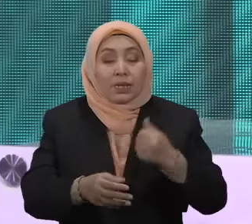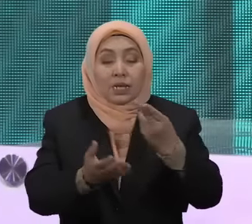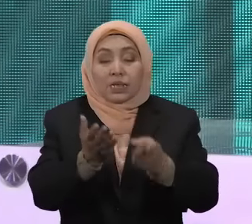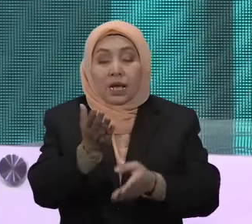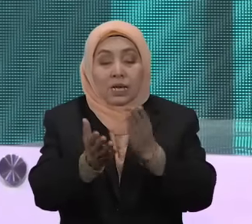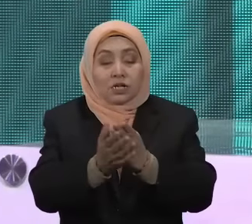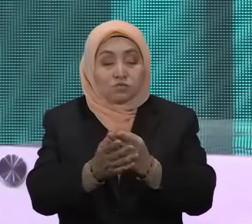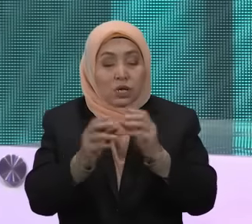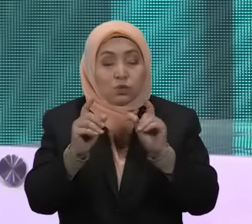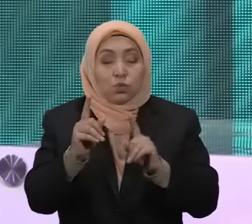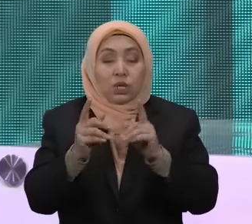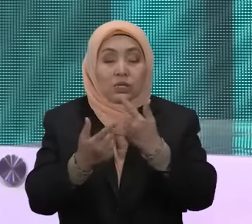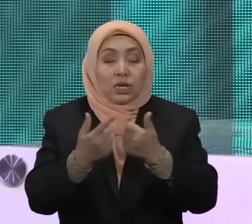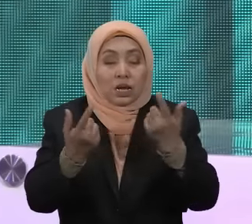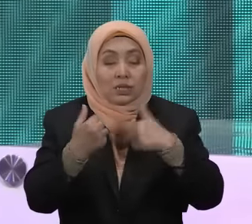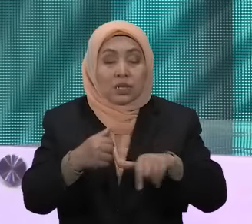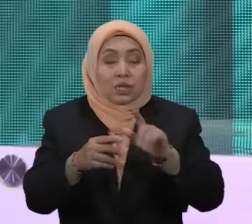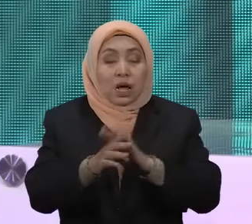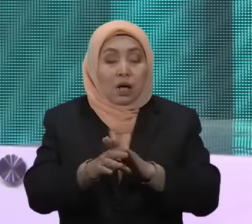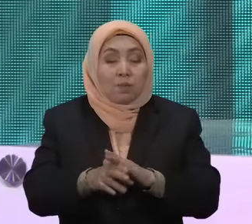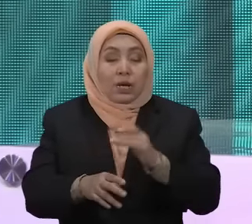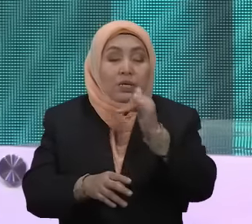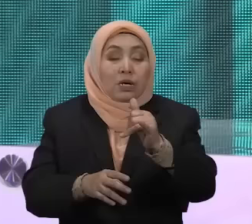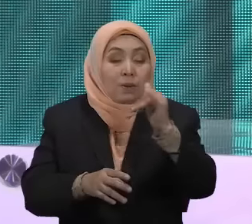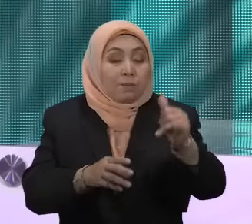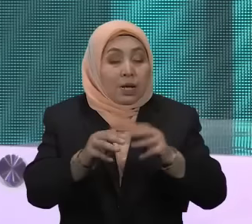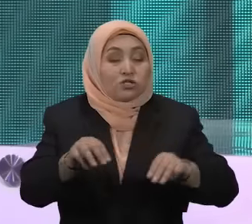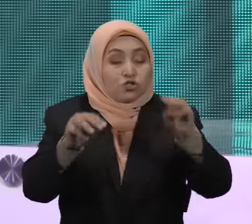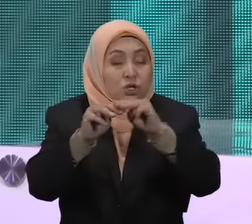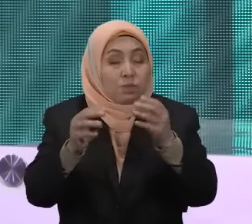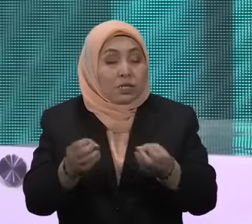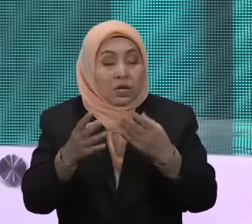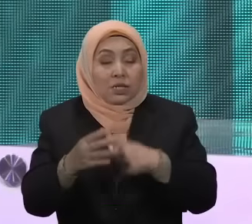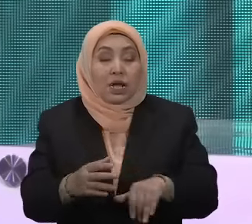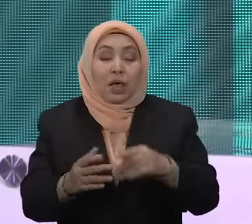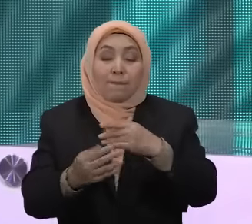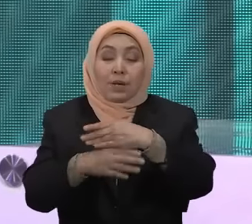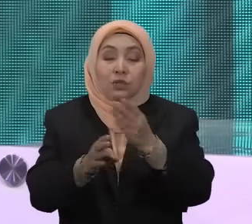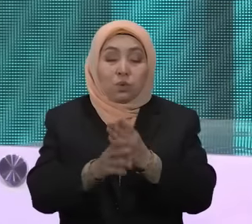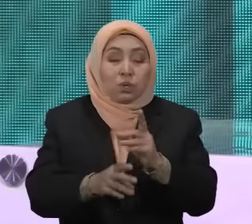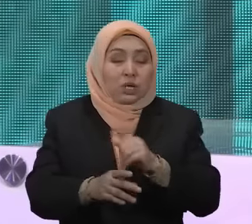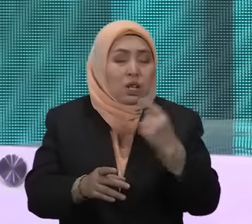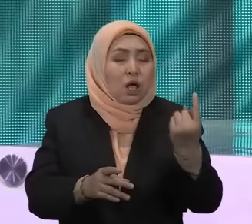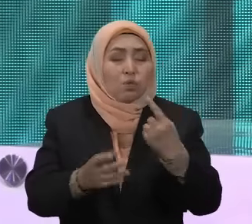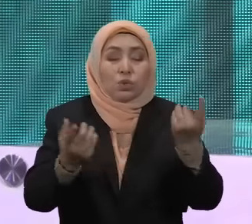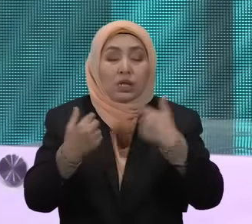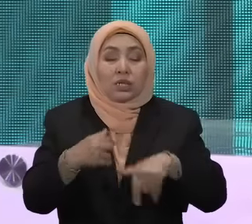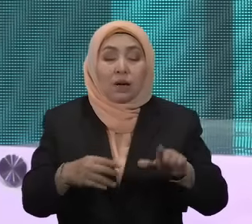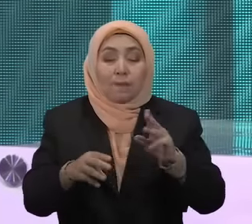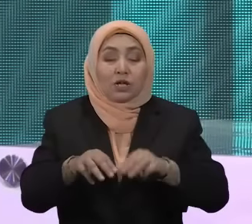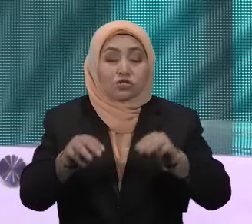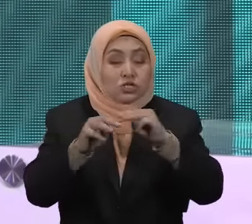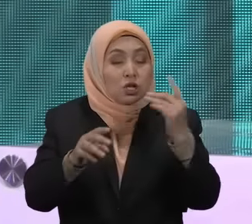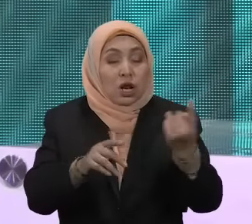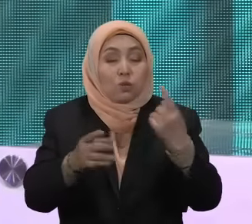apa? Dia sanggup untuk datang masjid banyak-banyak Ustaz. Ya'muru itu dalam bentuk mudhari', maksudnya selalu datang masjid. Kalau